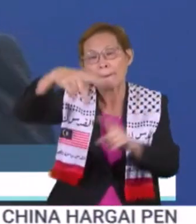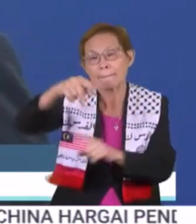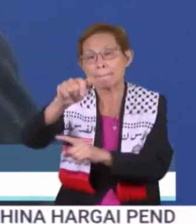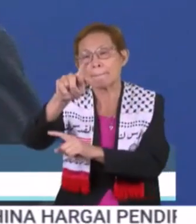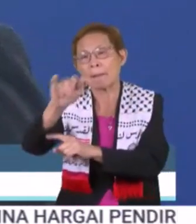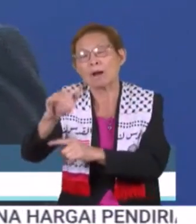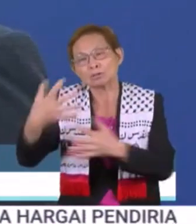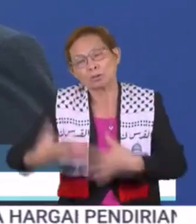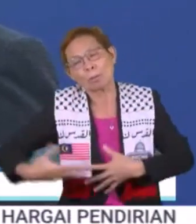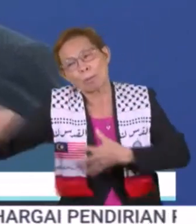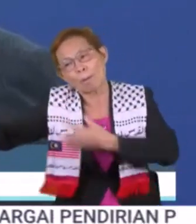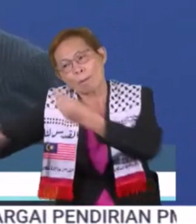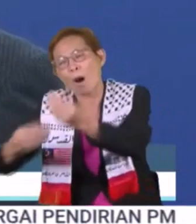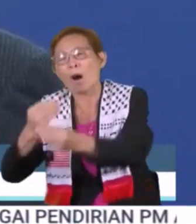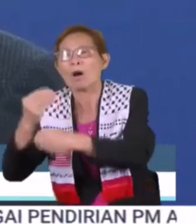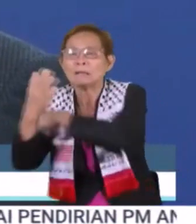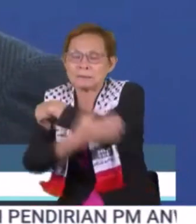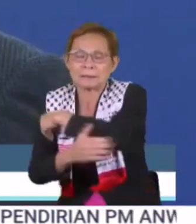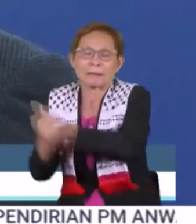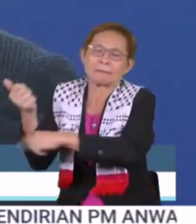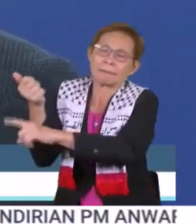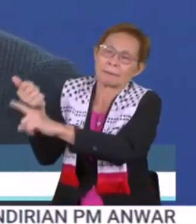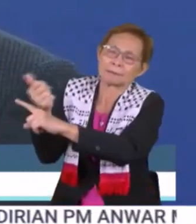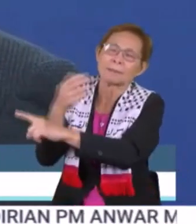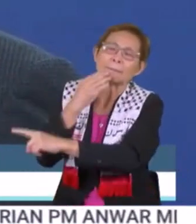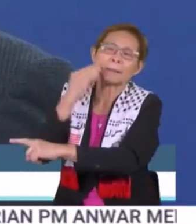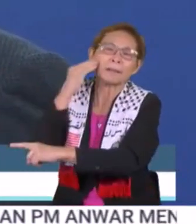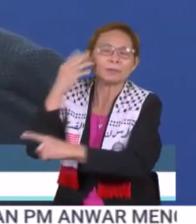Parti telah pulang ke negara asal